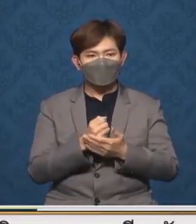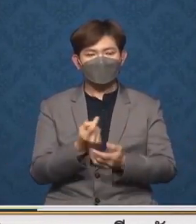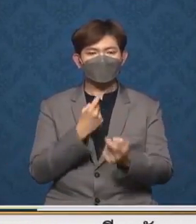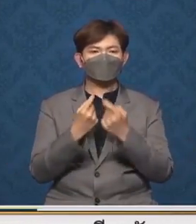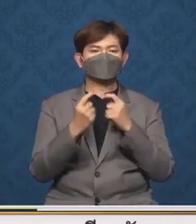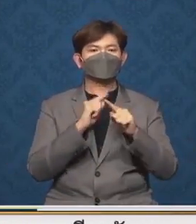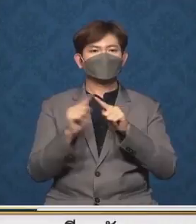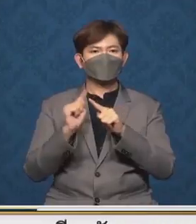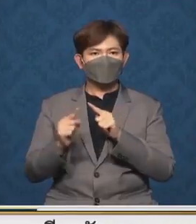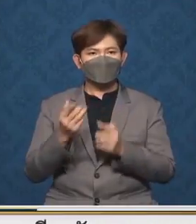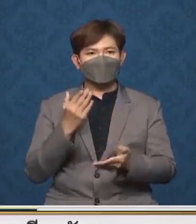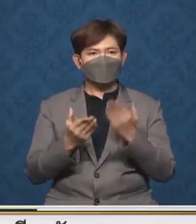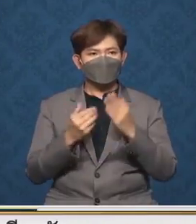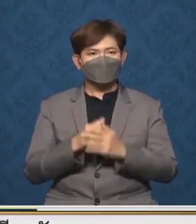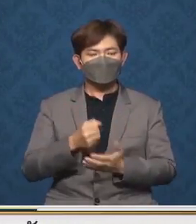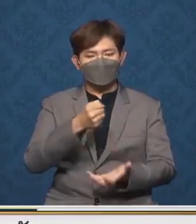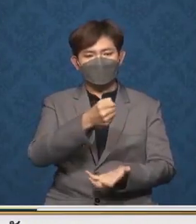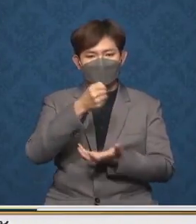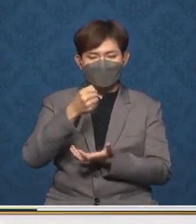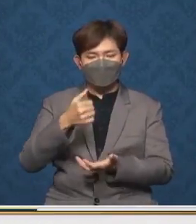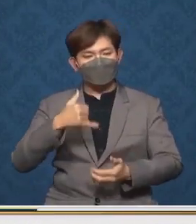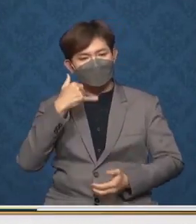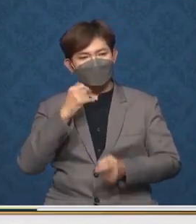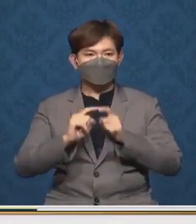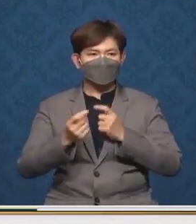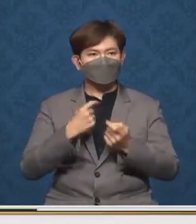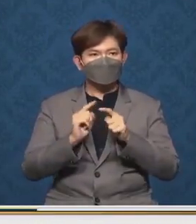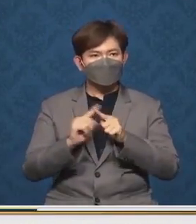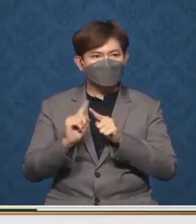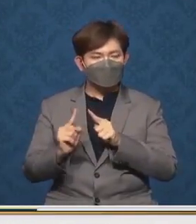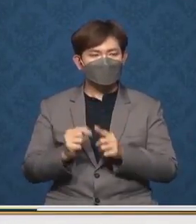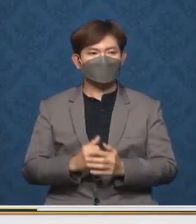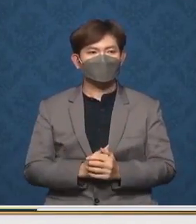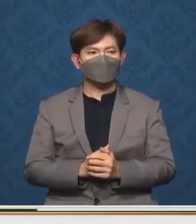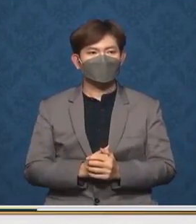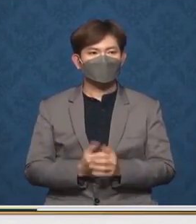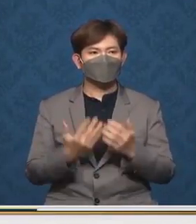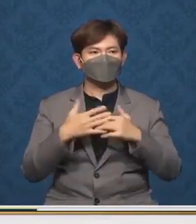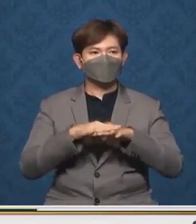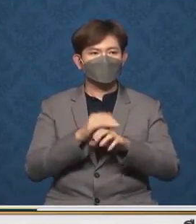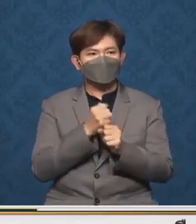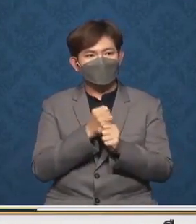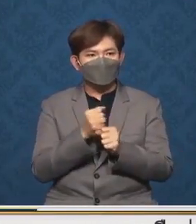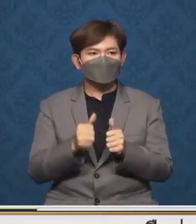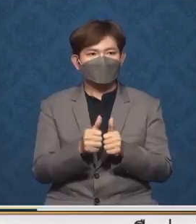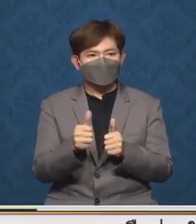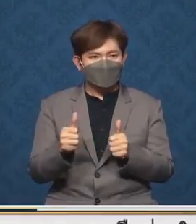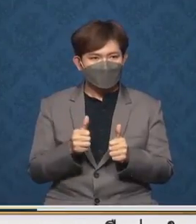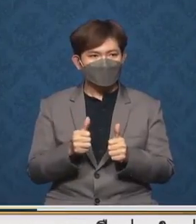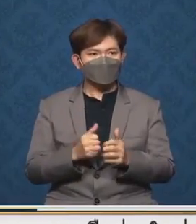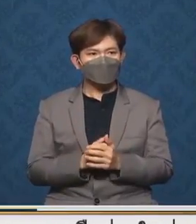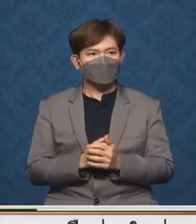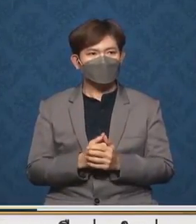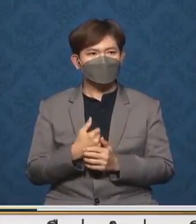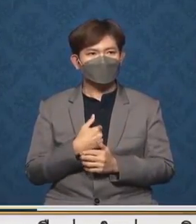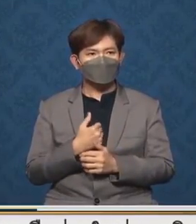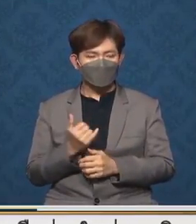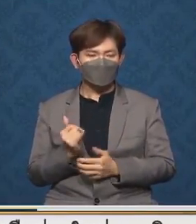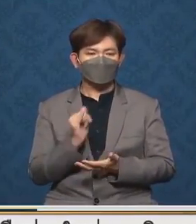ไม่ว่าจะเป็นเรื่องถุงยังชีพหรือโทรมาสอบถามอาการทั้งหลายอะค่ะ ประสานงานแบบดีมากๆอ่ะตั้งแต่เข้ามาวัน